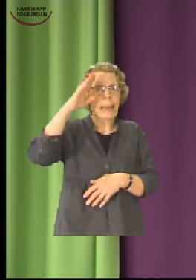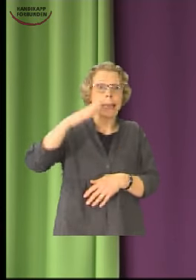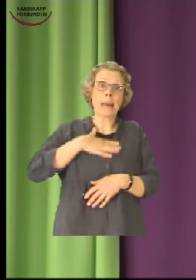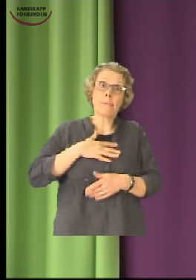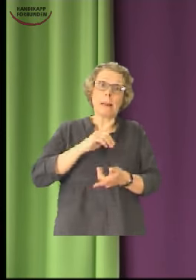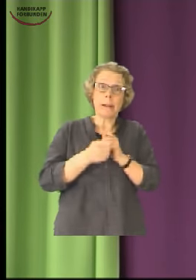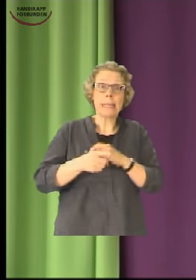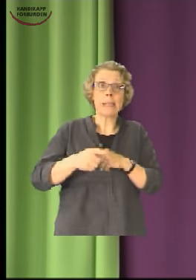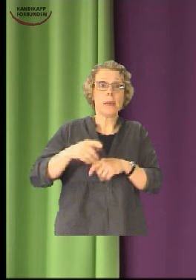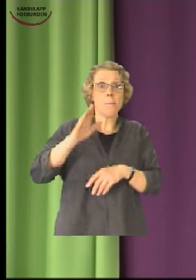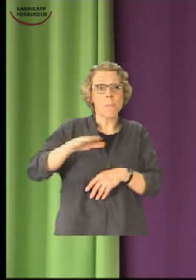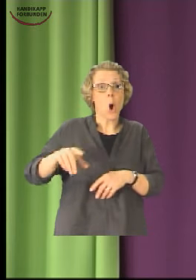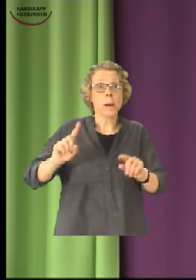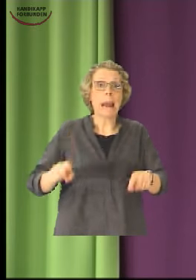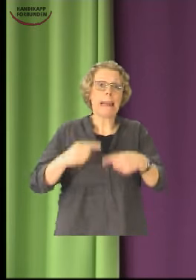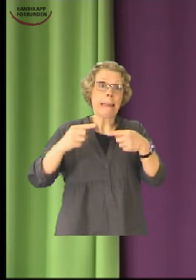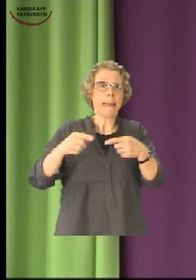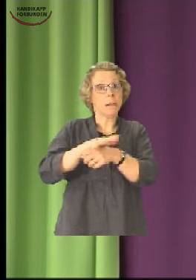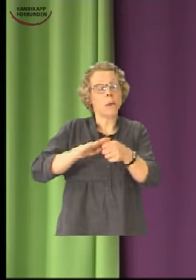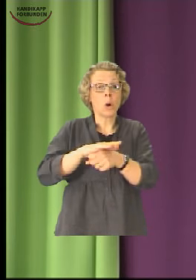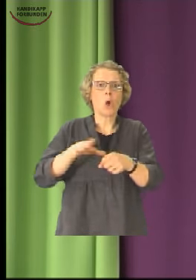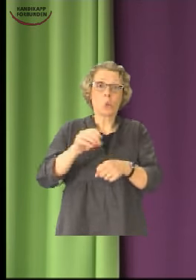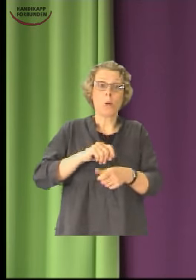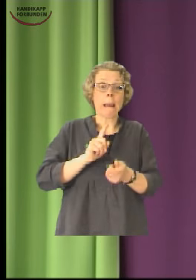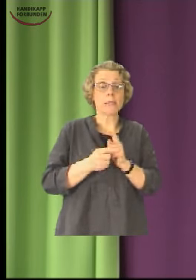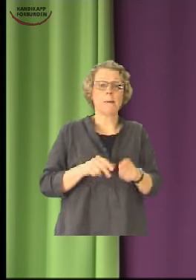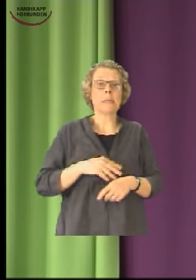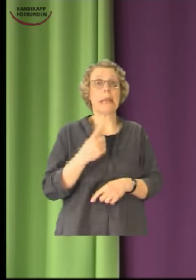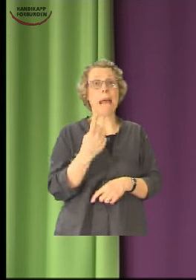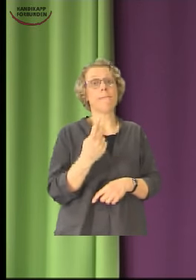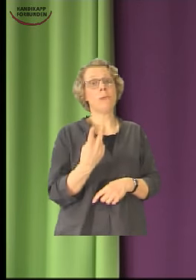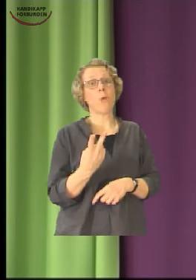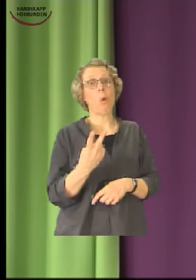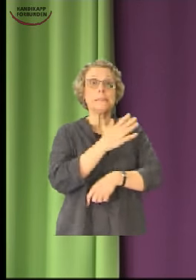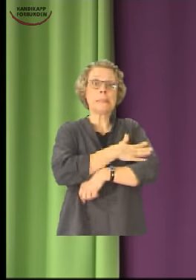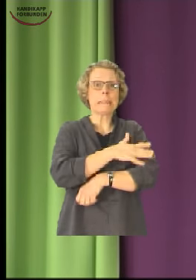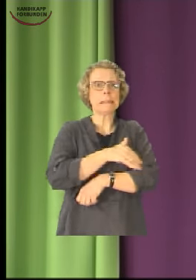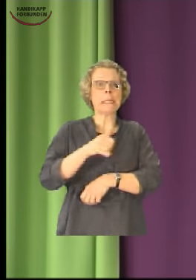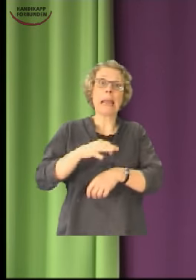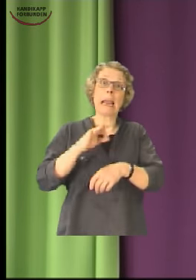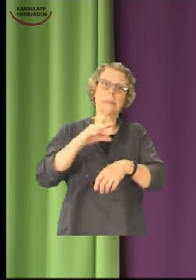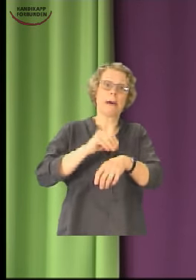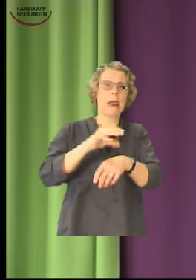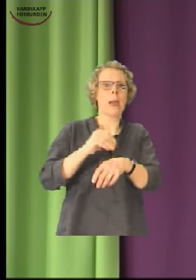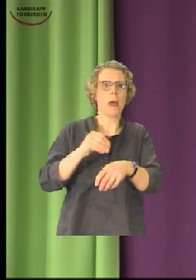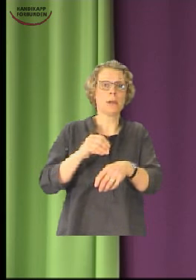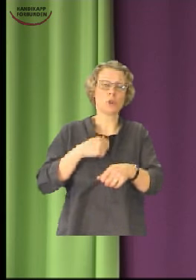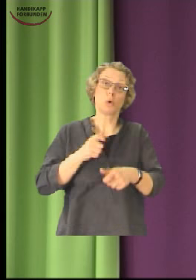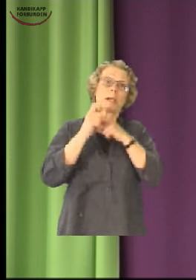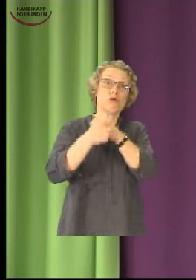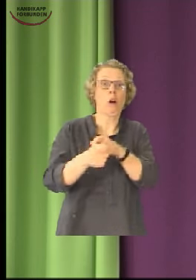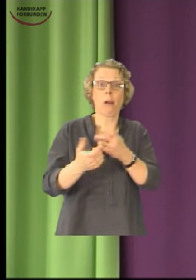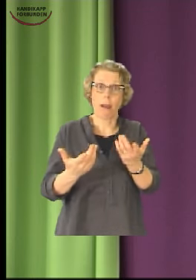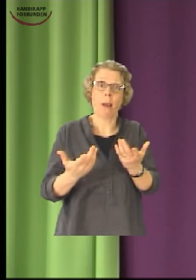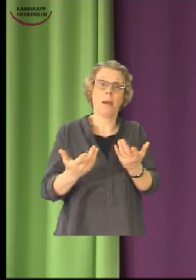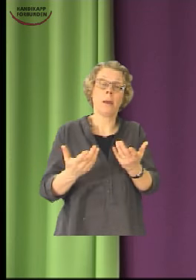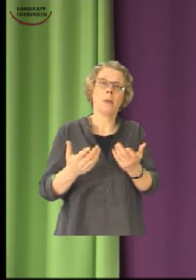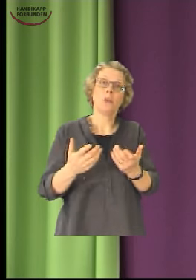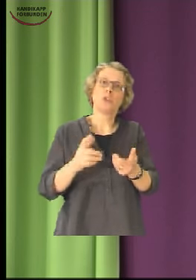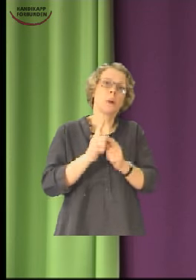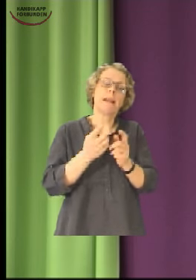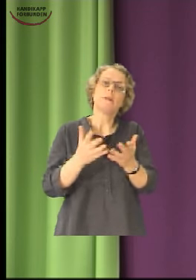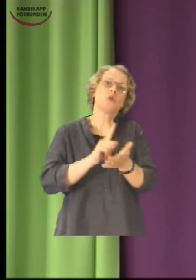2 eller 3 möjliga tjänster i landet där som du kan söka det till. Och ett land med jättestora avstånd. Så det är sällan det upprättas